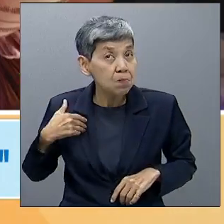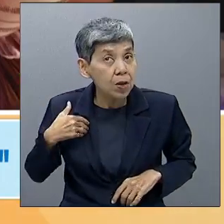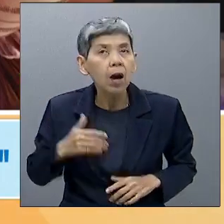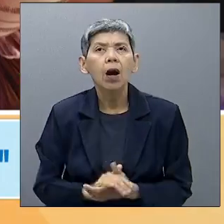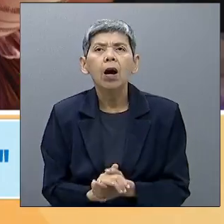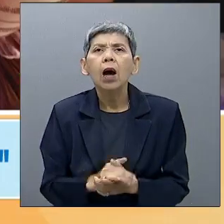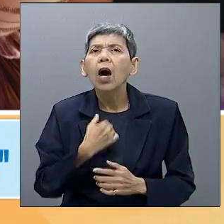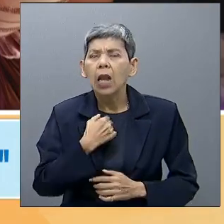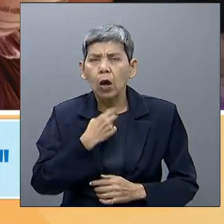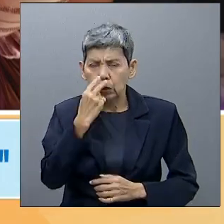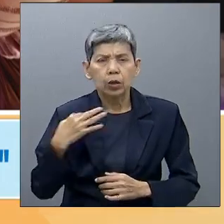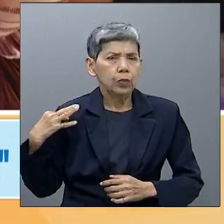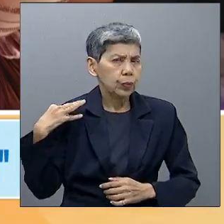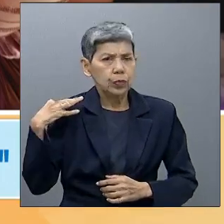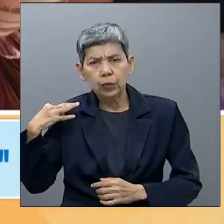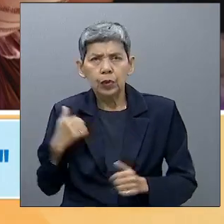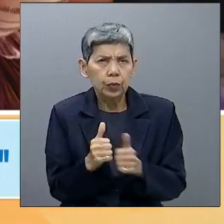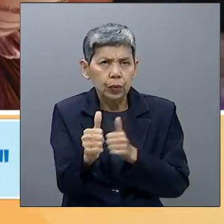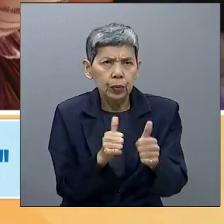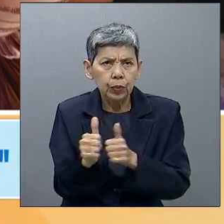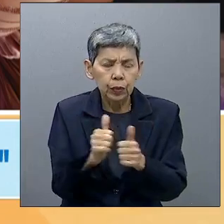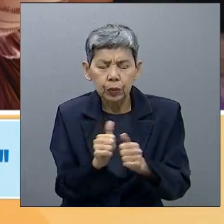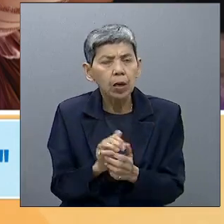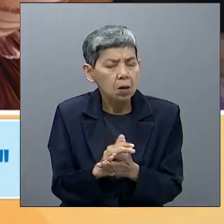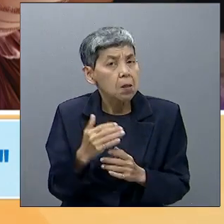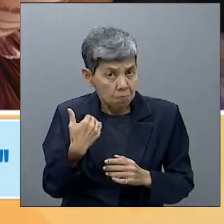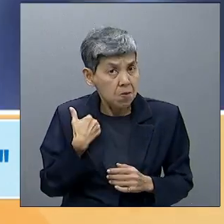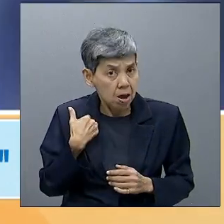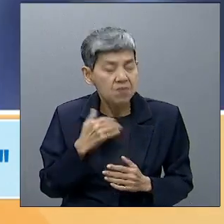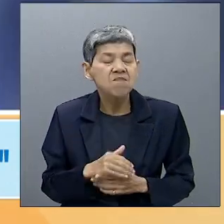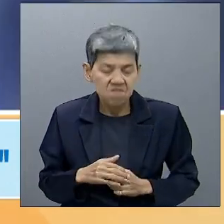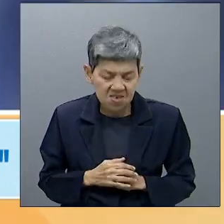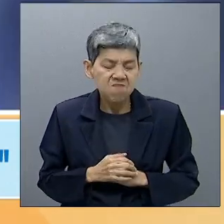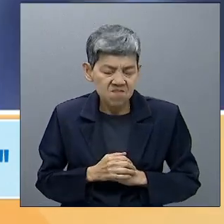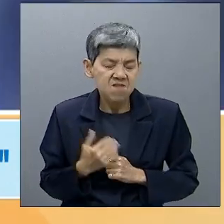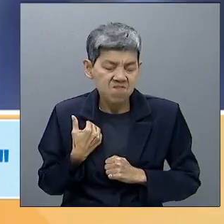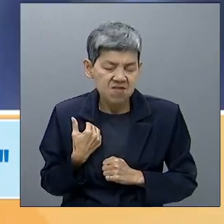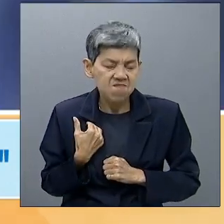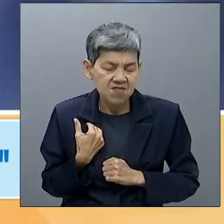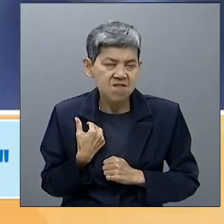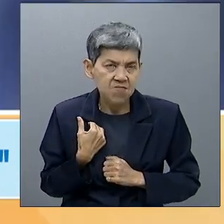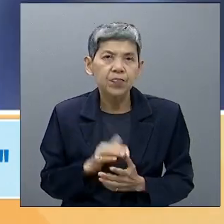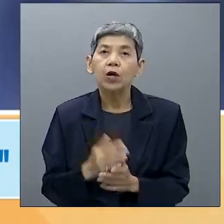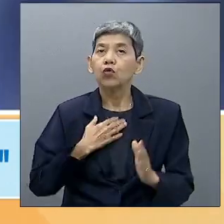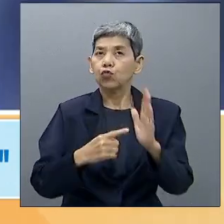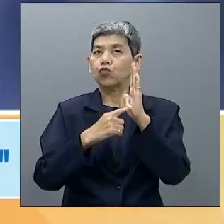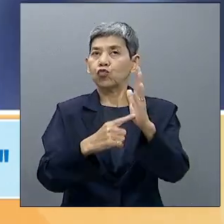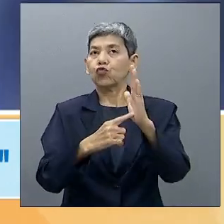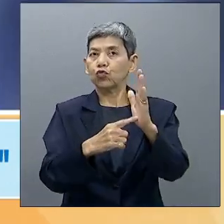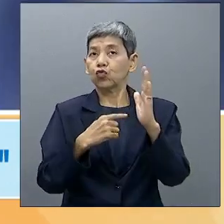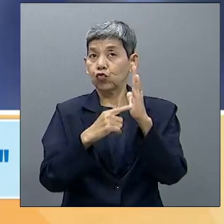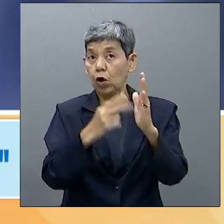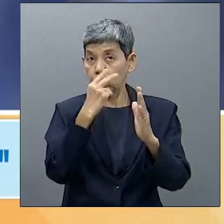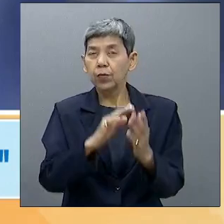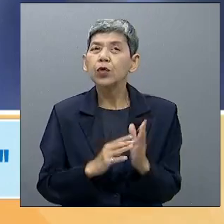มองของการที่เราอยู่ในวงการประกวดนางงาม beauty privilege ในวงการนางงามมีไหมคะพี ่แน่นอนค่ะแน่นอนพี่ยกตัวอย่างอย่างง่ายสุดเลยเนา